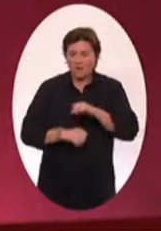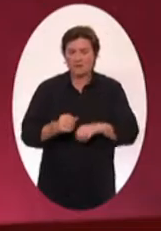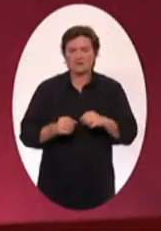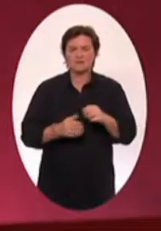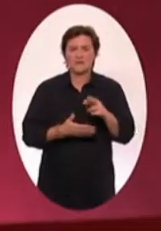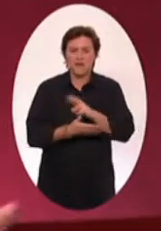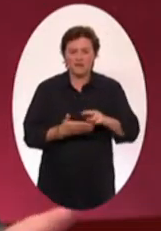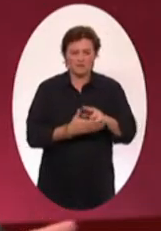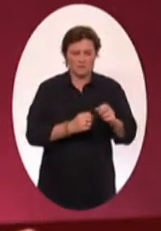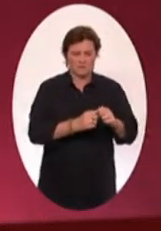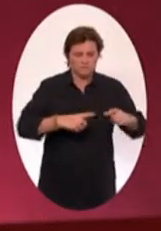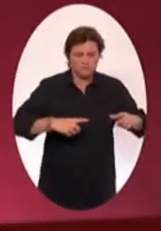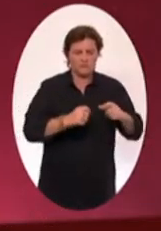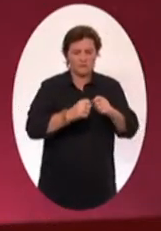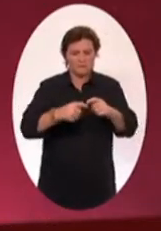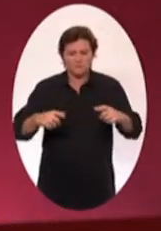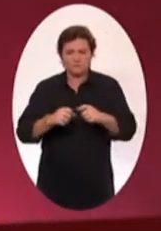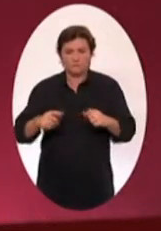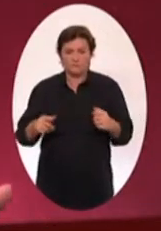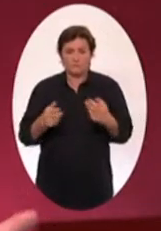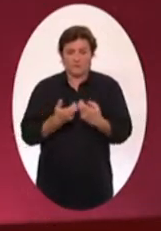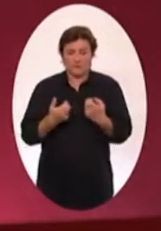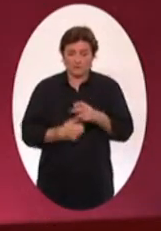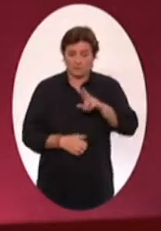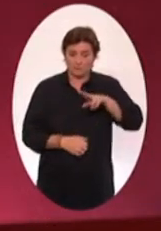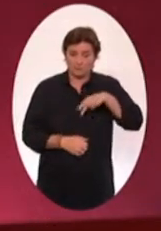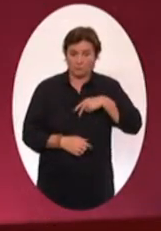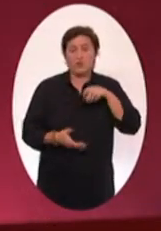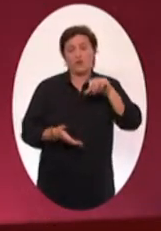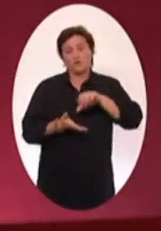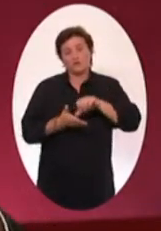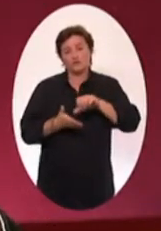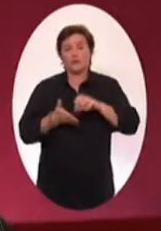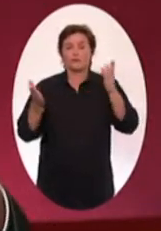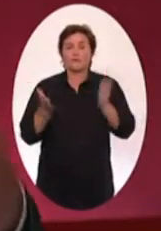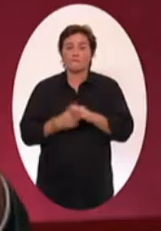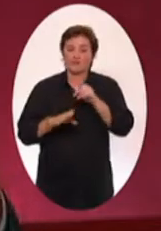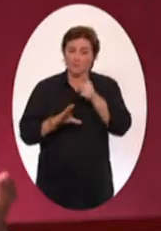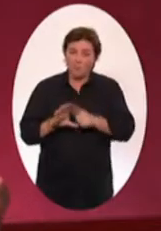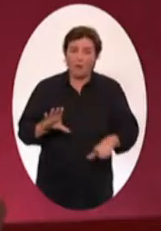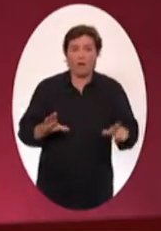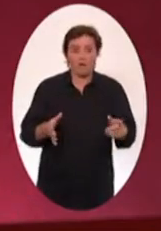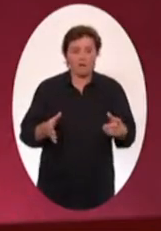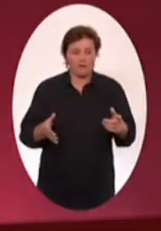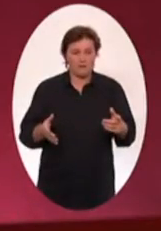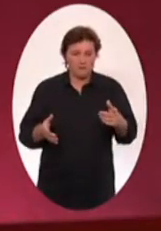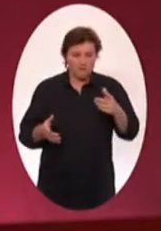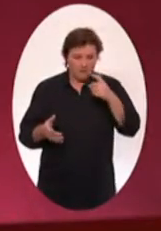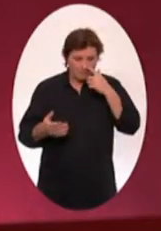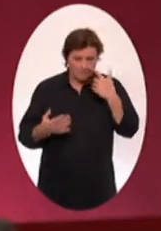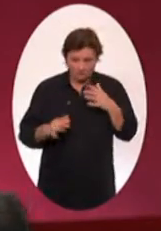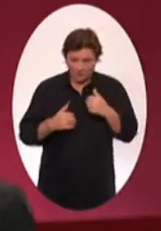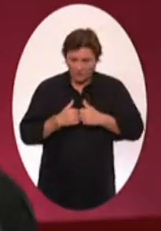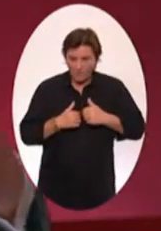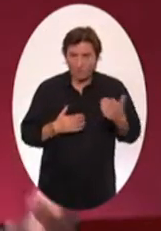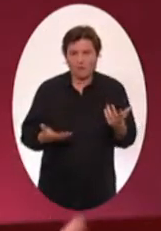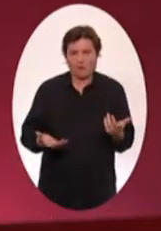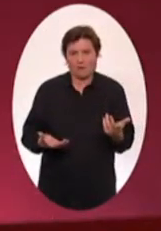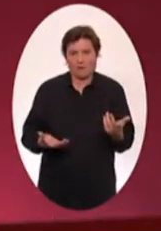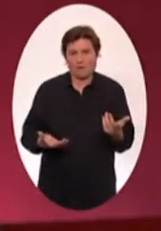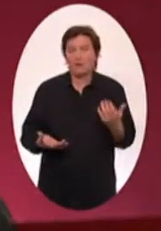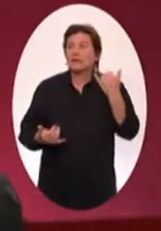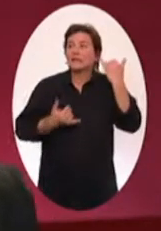régions. Même la mienne qui n'est pas redécoupée en Centre-Val-de-Loire, la région c'est déjà loin de nos concitoyens. Alors imaginez